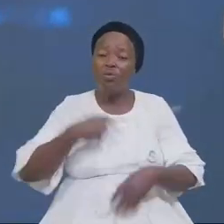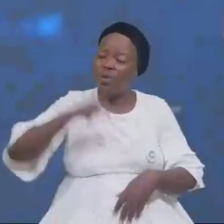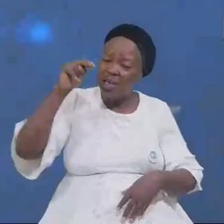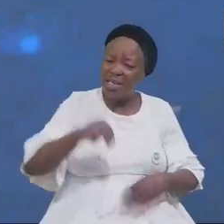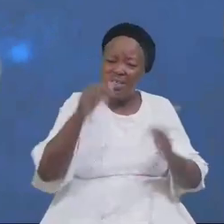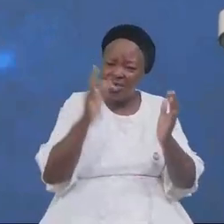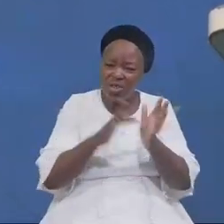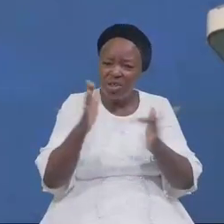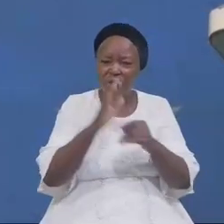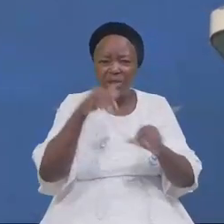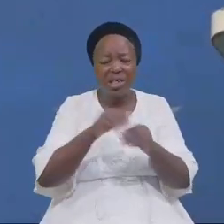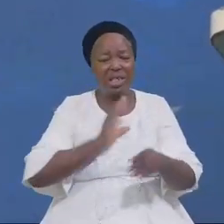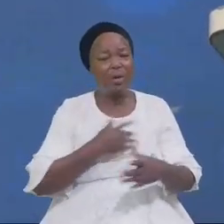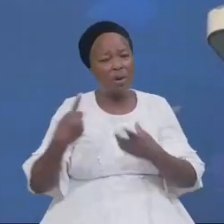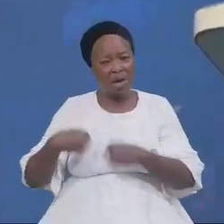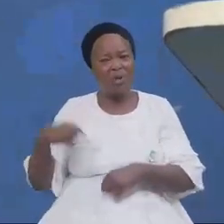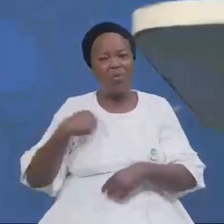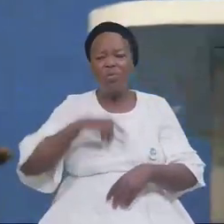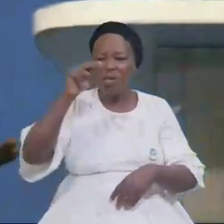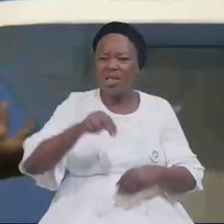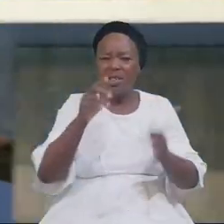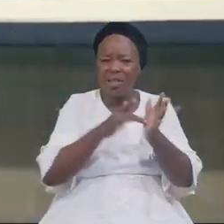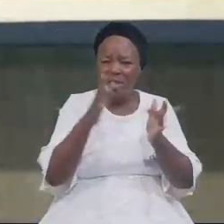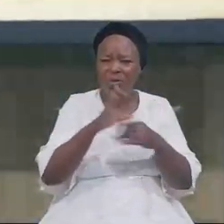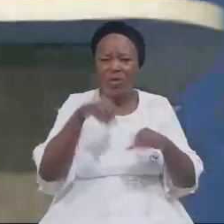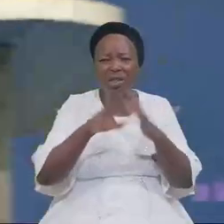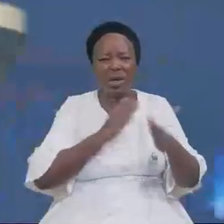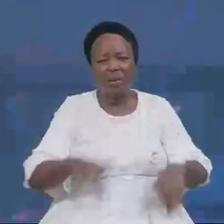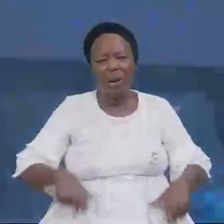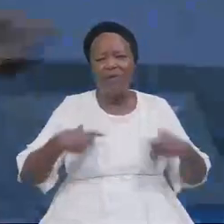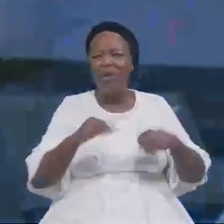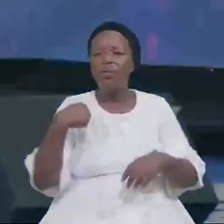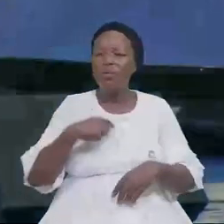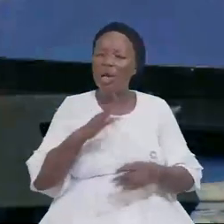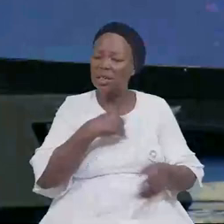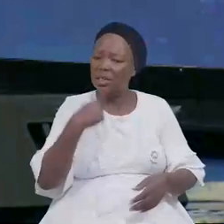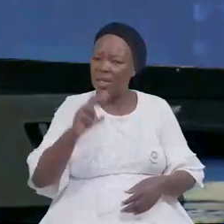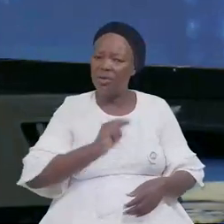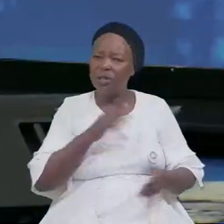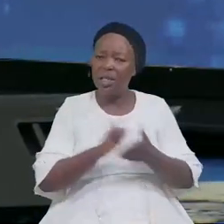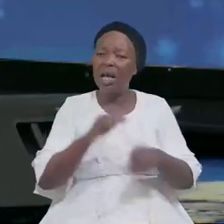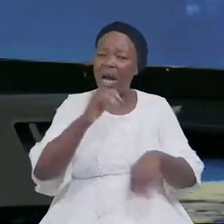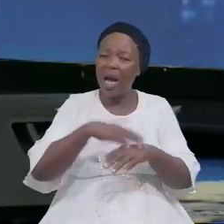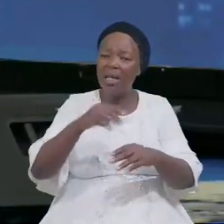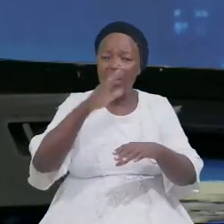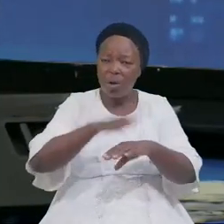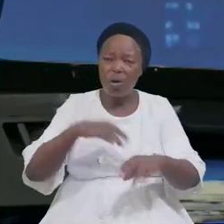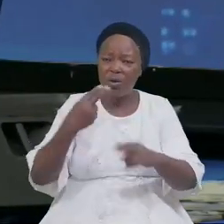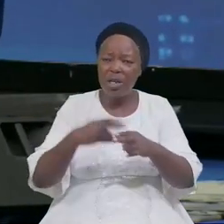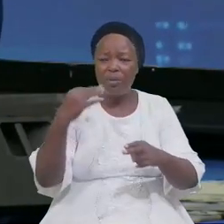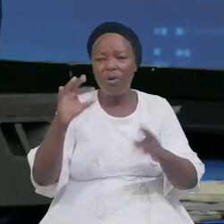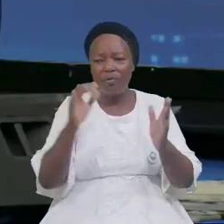Jésus dans notre cœur, Jésus dans notre vie. Ils nous disent que à la mention du nom de